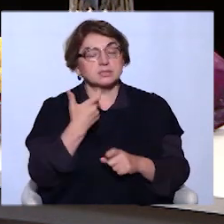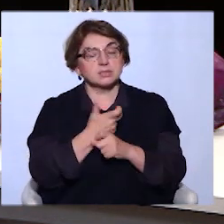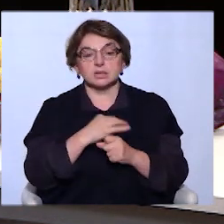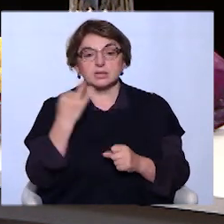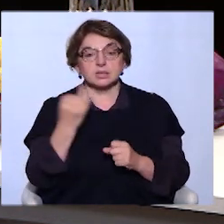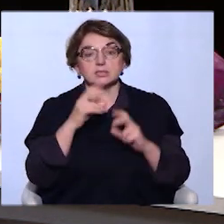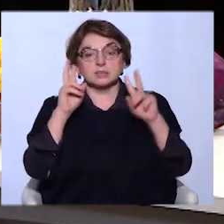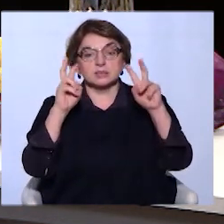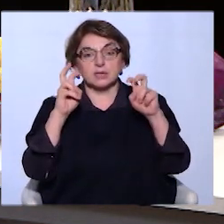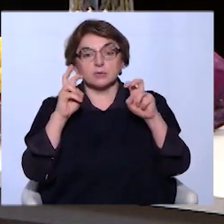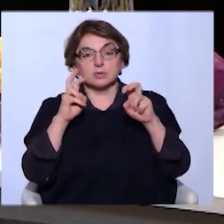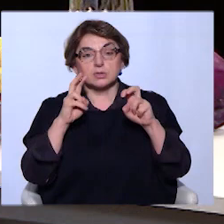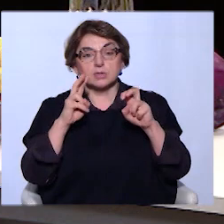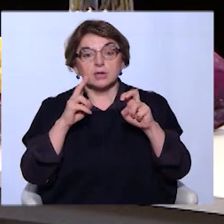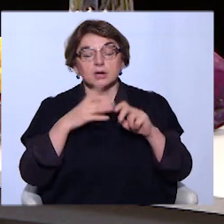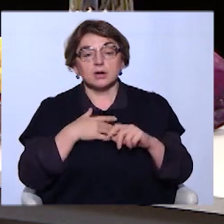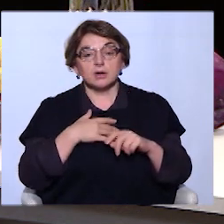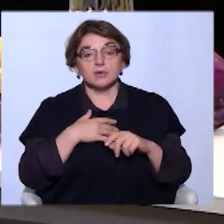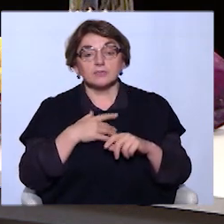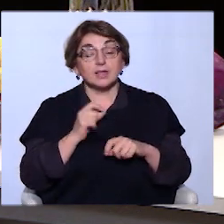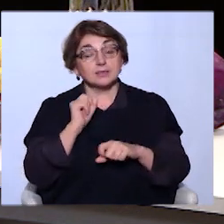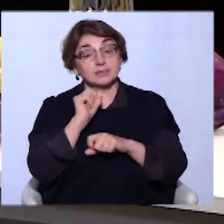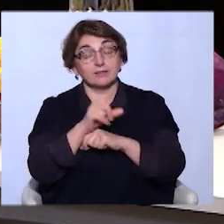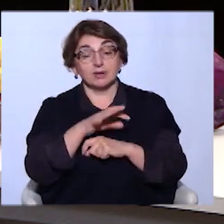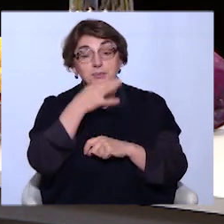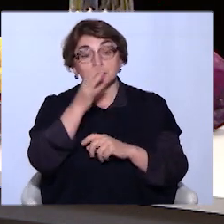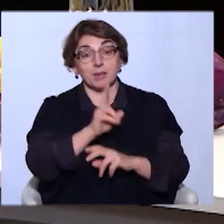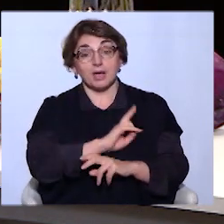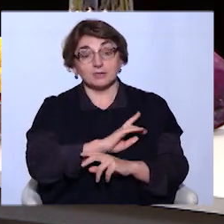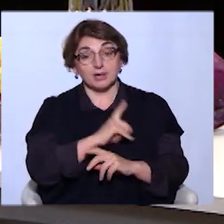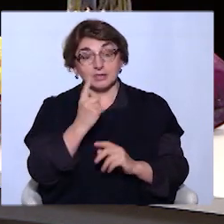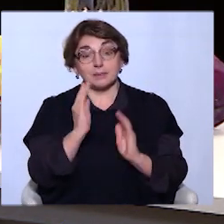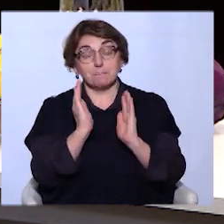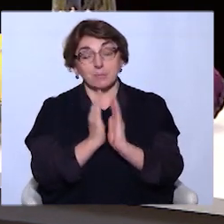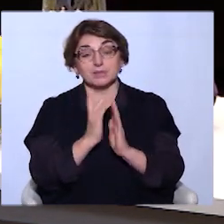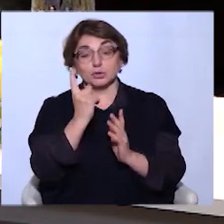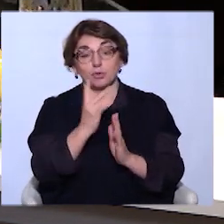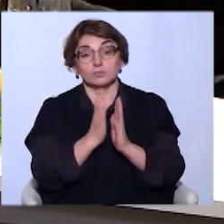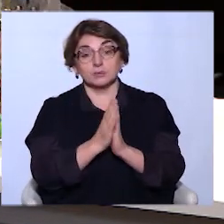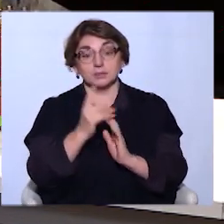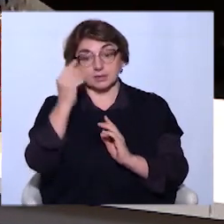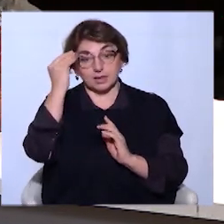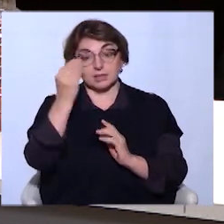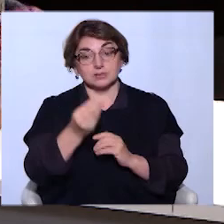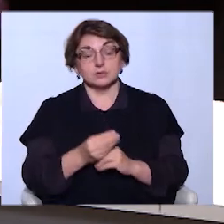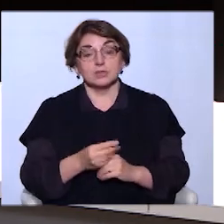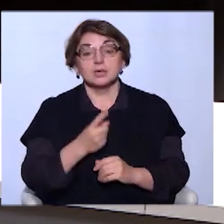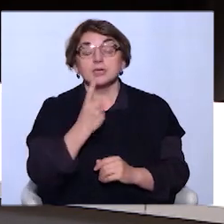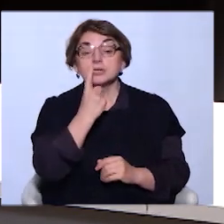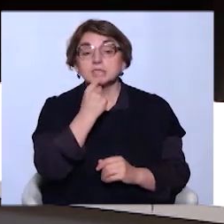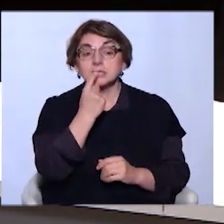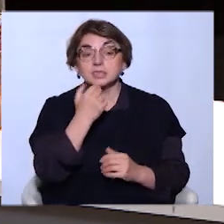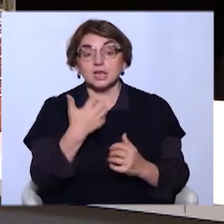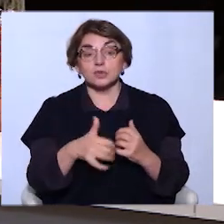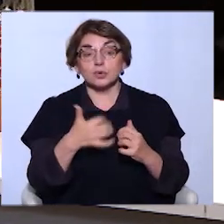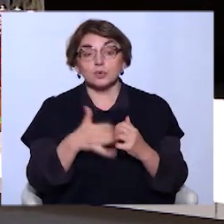საინტერესო თემა, და დავალების თქმა არ გიყვართ ხოლმე, და მინდა ერთი პატარა თხოვნა გაგიზიაროთ, რომ წითელი